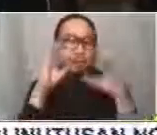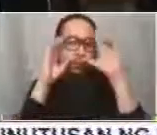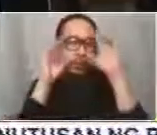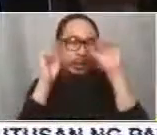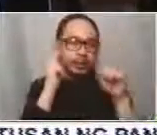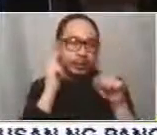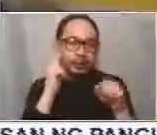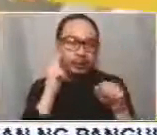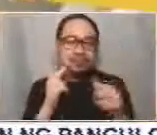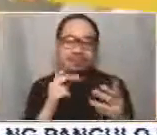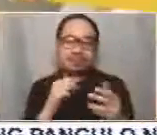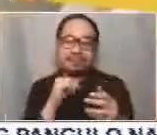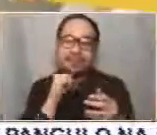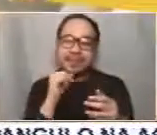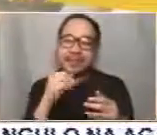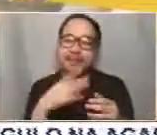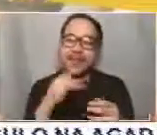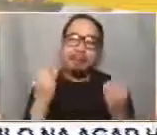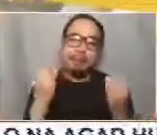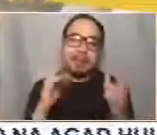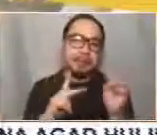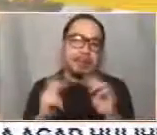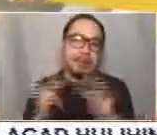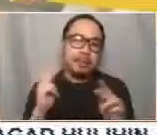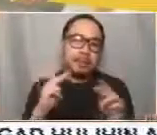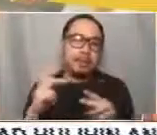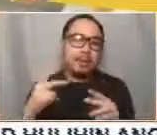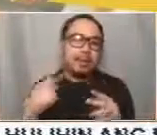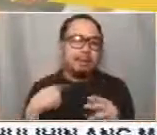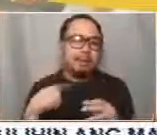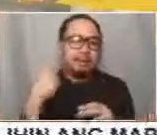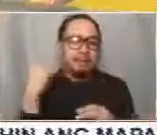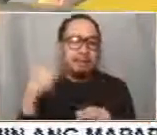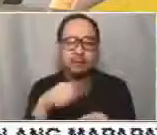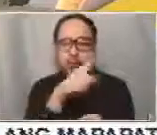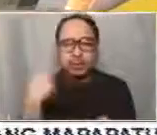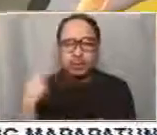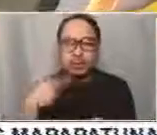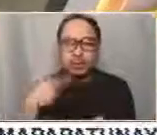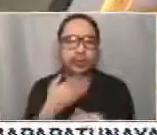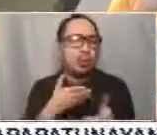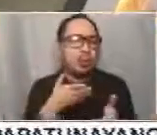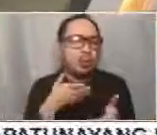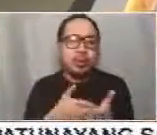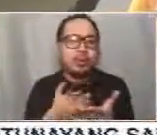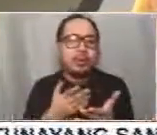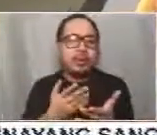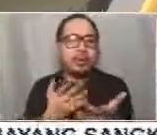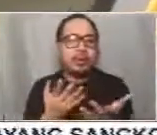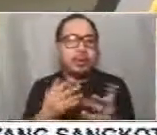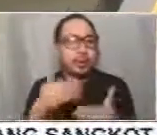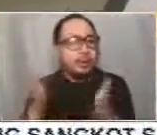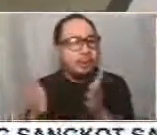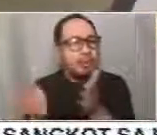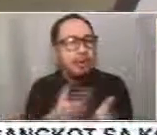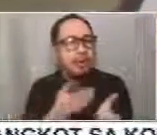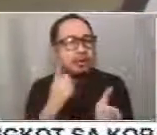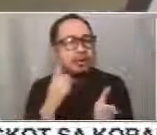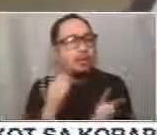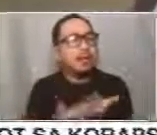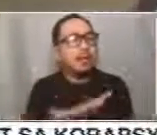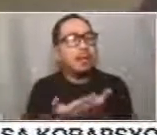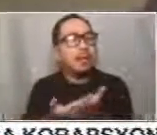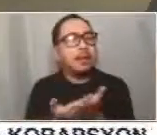Handa naman ang mga alkalde sa Metro Manila sa pagdating ng bakuna sa buwan ng Pebrero. Napag-usapan din sa isinagawang